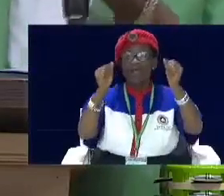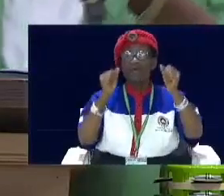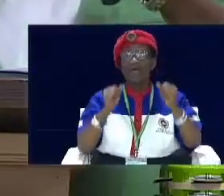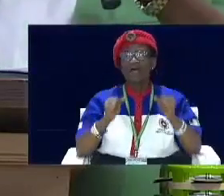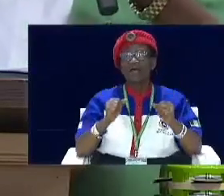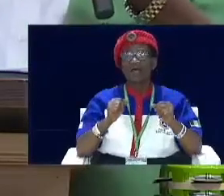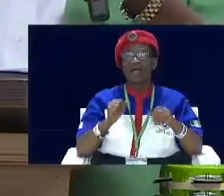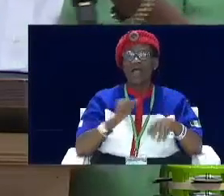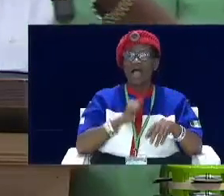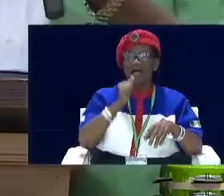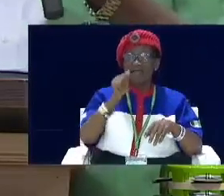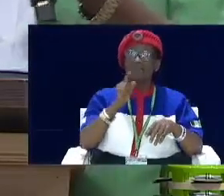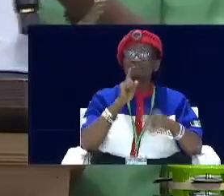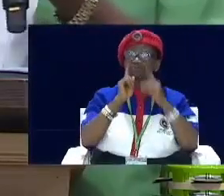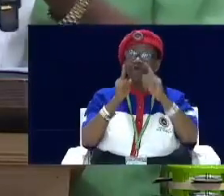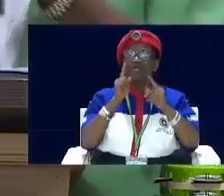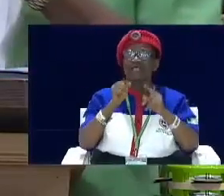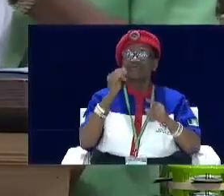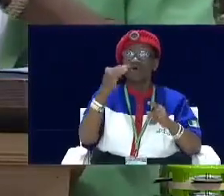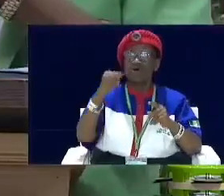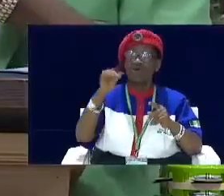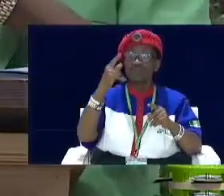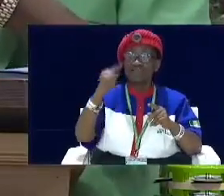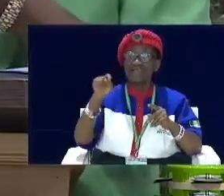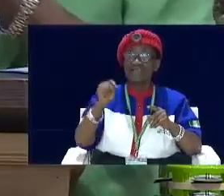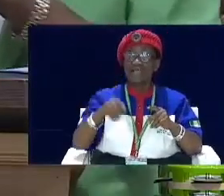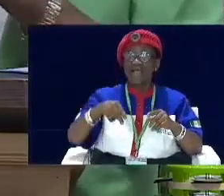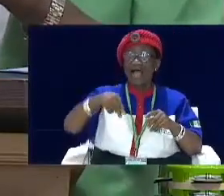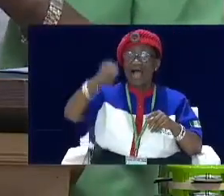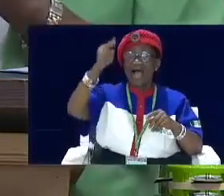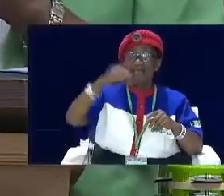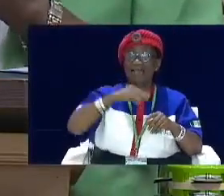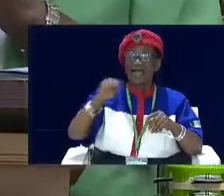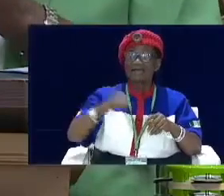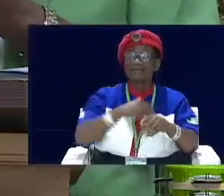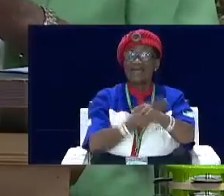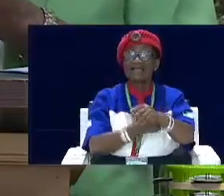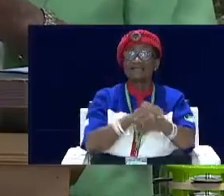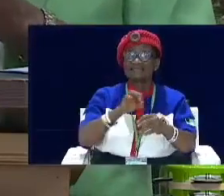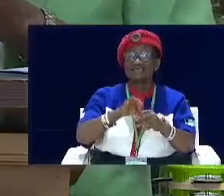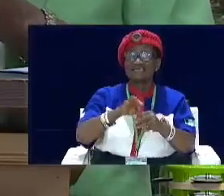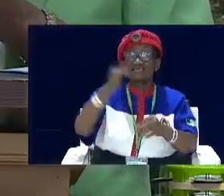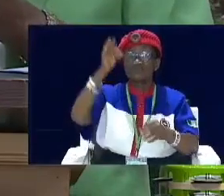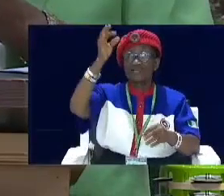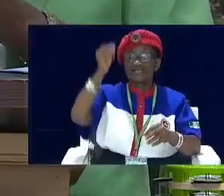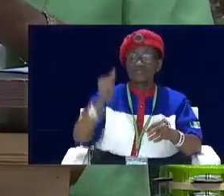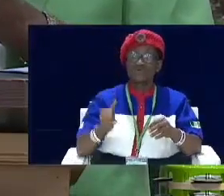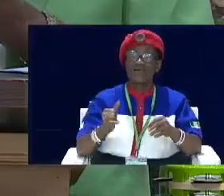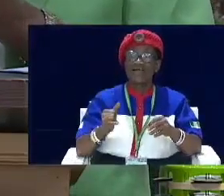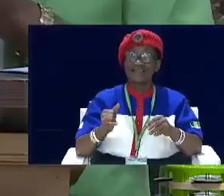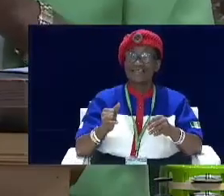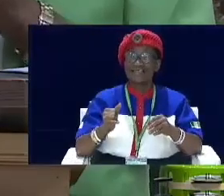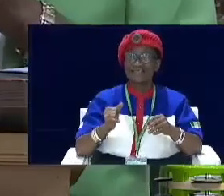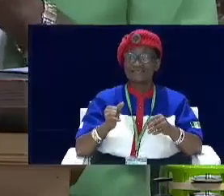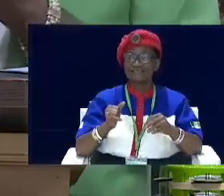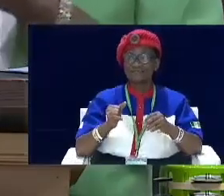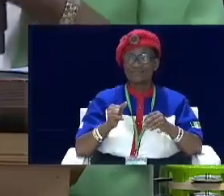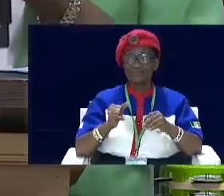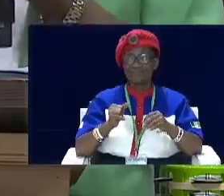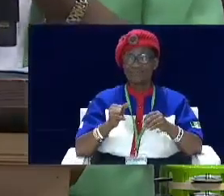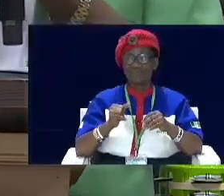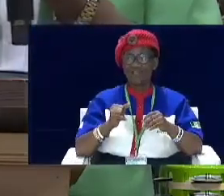I'm talking about the high and mighty spiritually. Mo ń sọ nípa ti àwọn òjíṣẹ́ Ọlọ́run tó